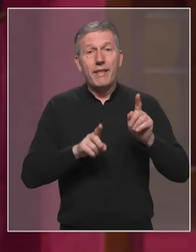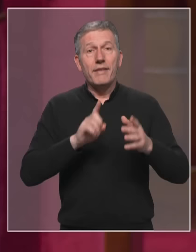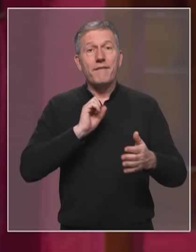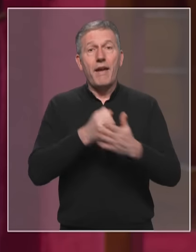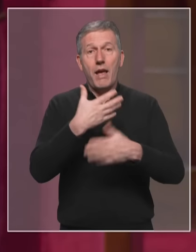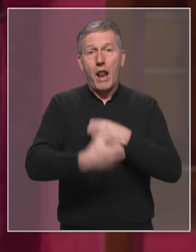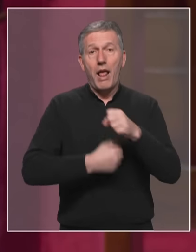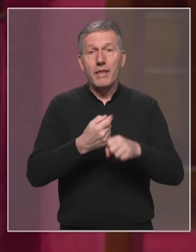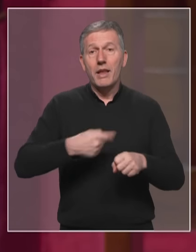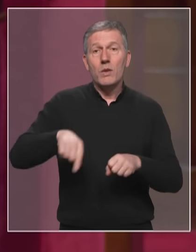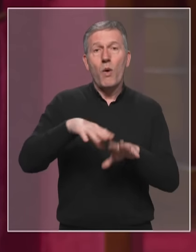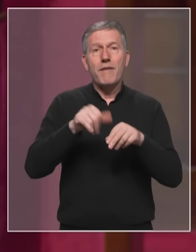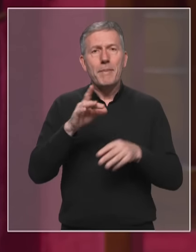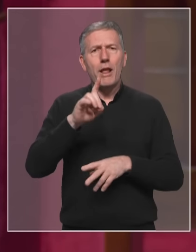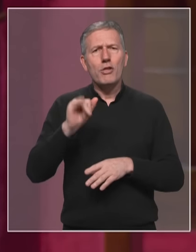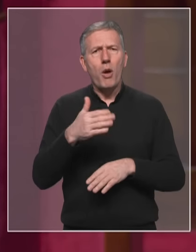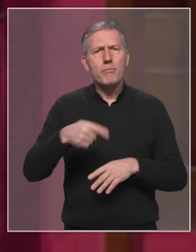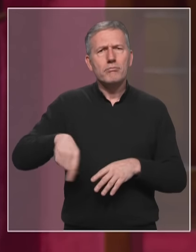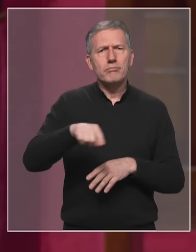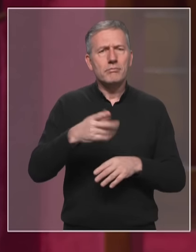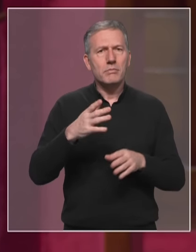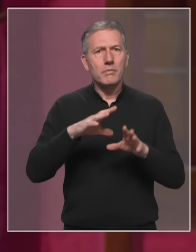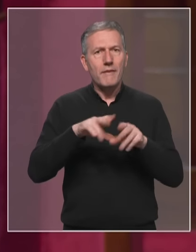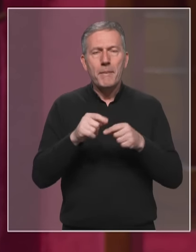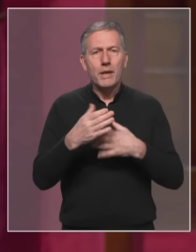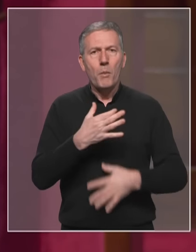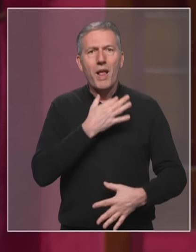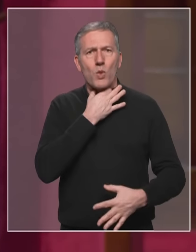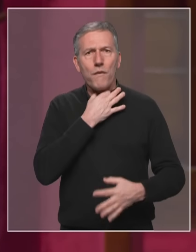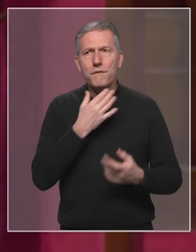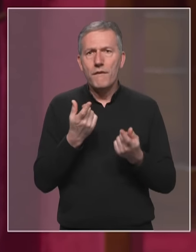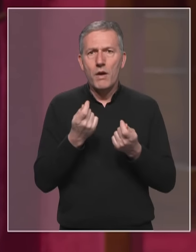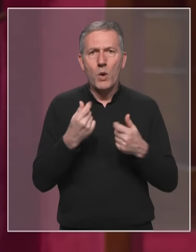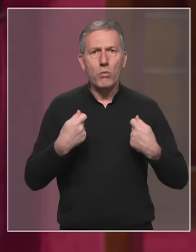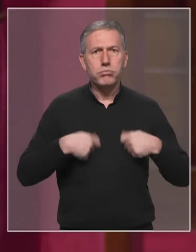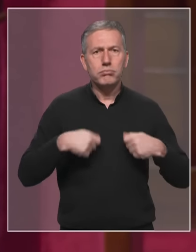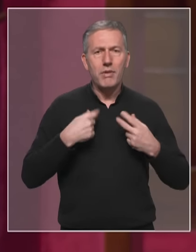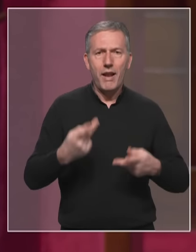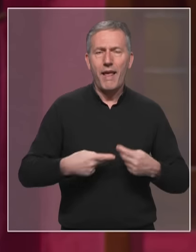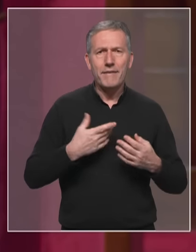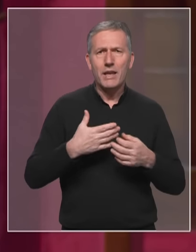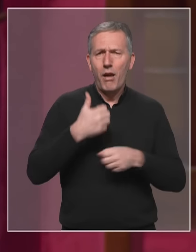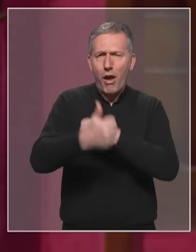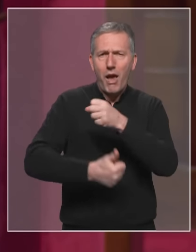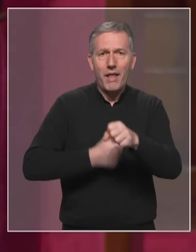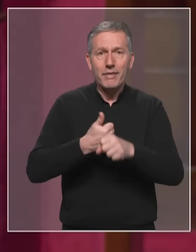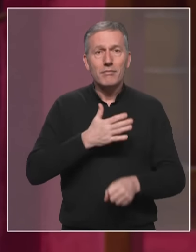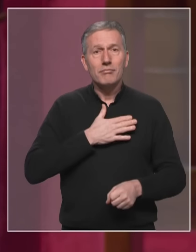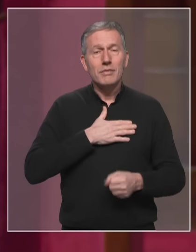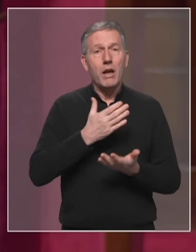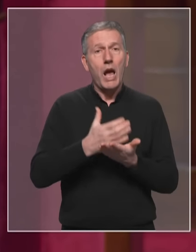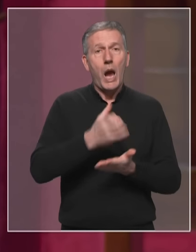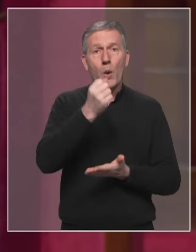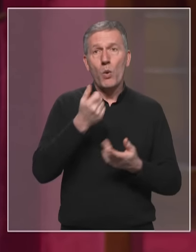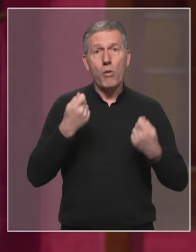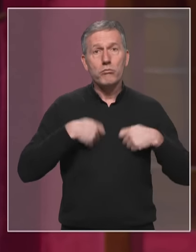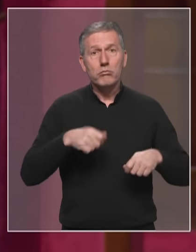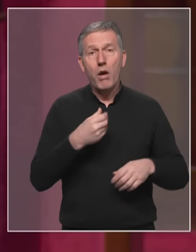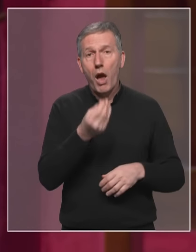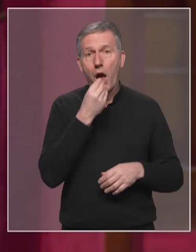des familles ultramarines qui sont étranglées financièrement par le coût de la vie 12 mois par an. Chez moi, à La Réunion, le coût des produits alimentaires